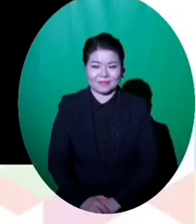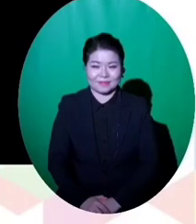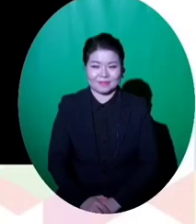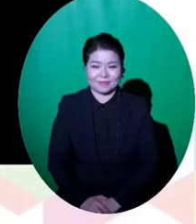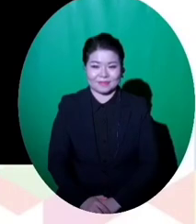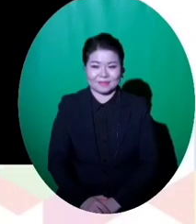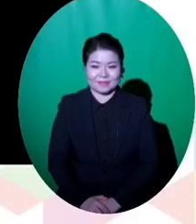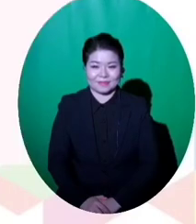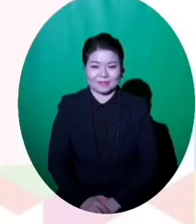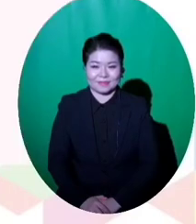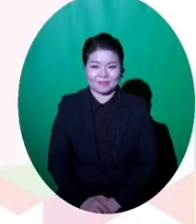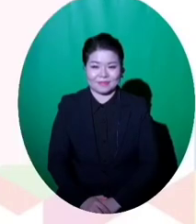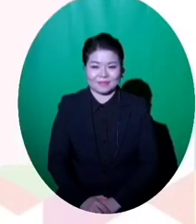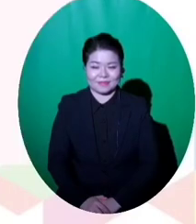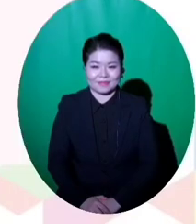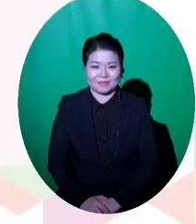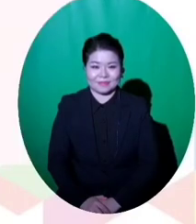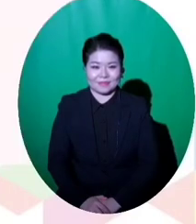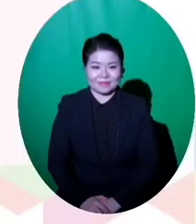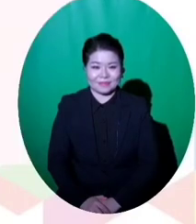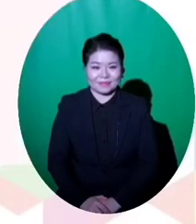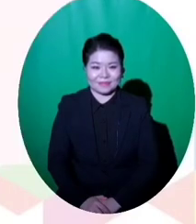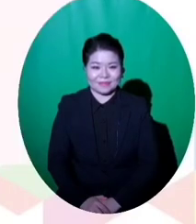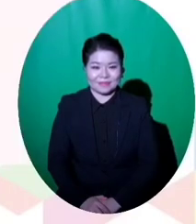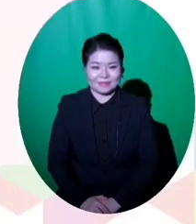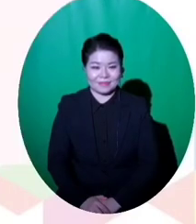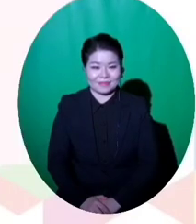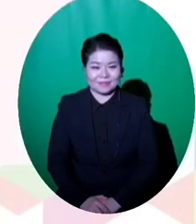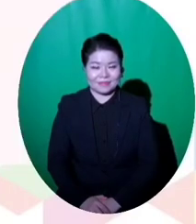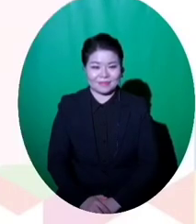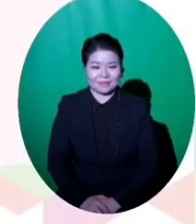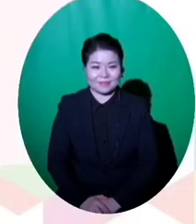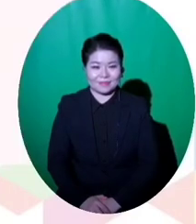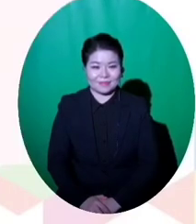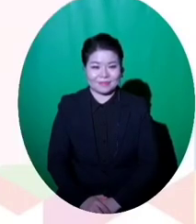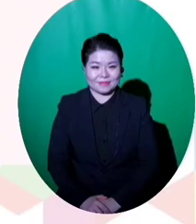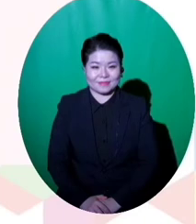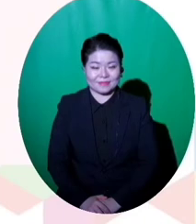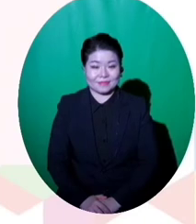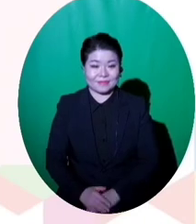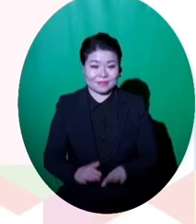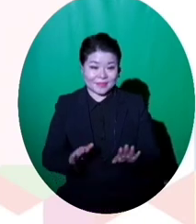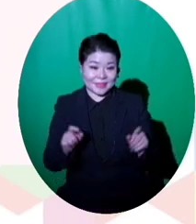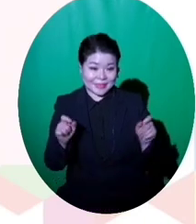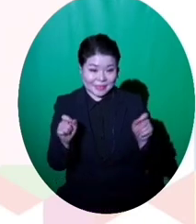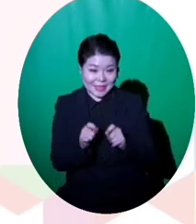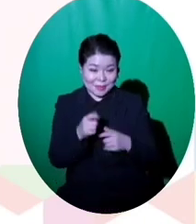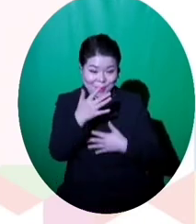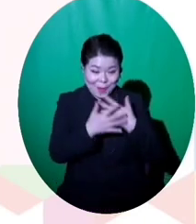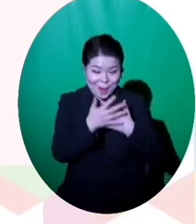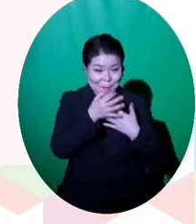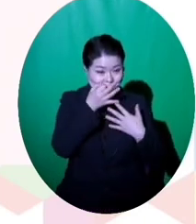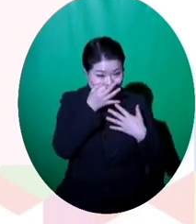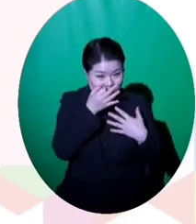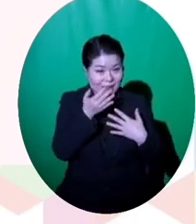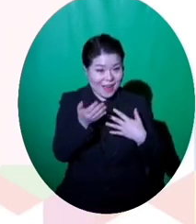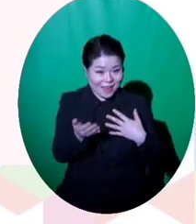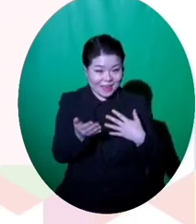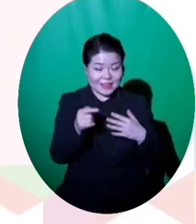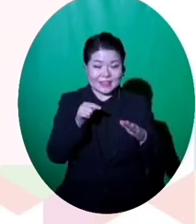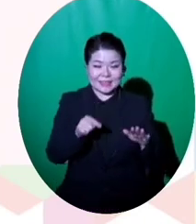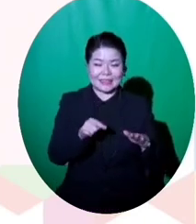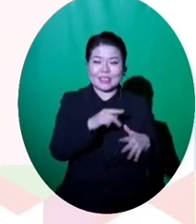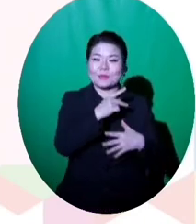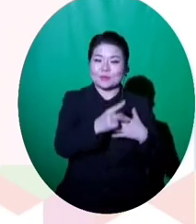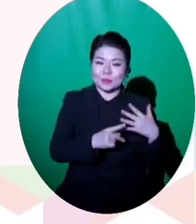분산된 돌봄의 웹 시리즈. So that was just a short clip from a documentation of the project where I speak in